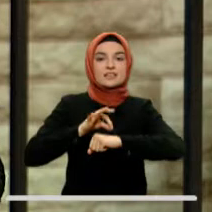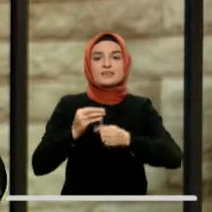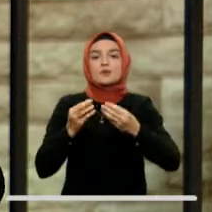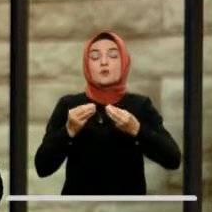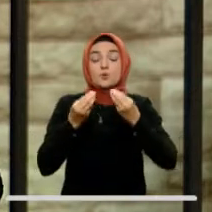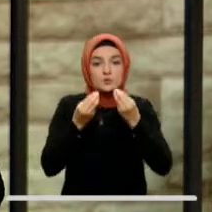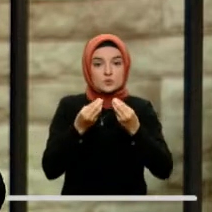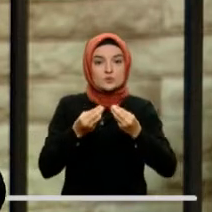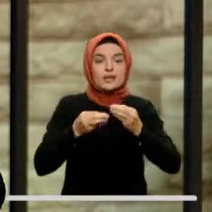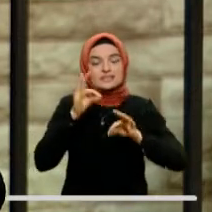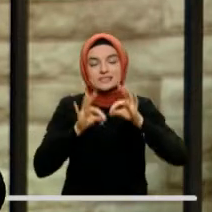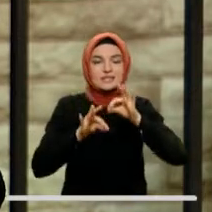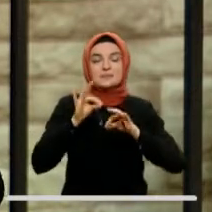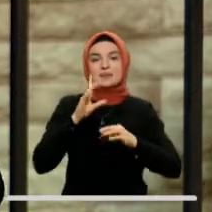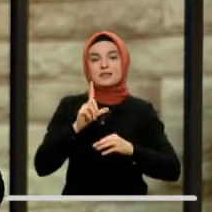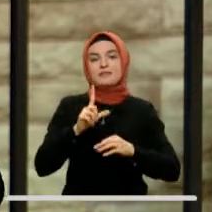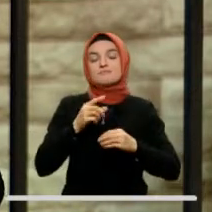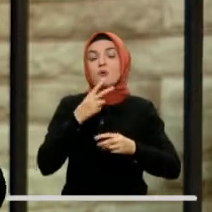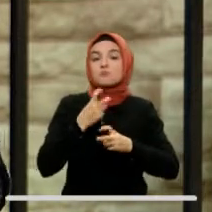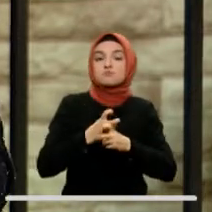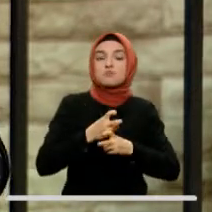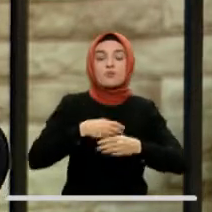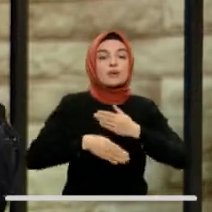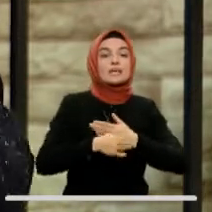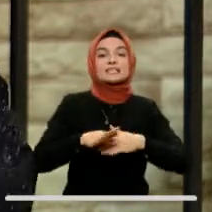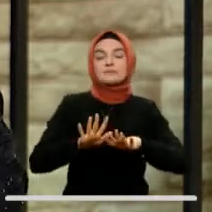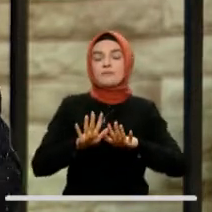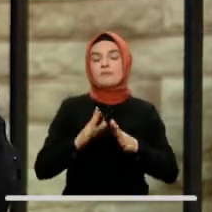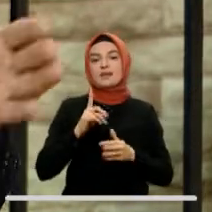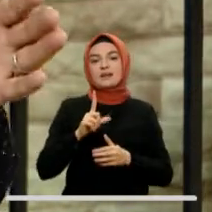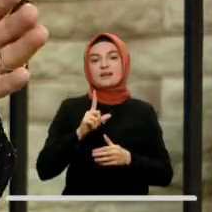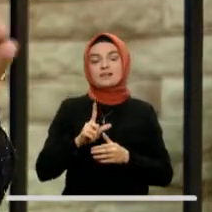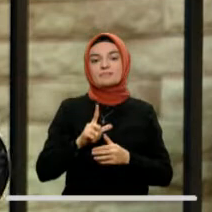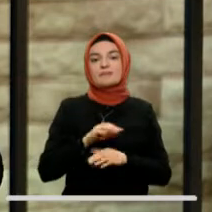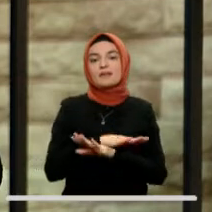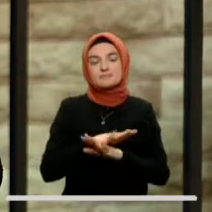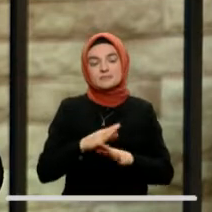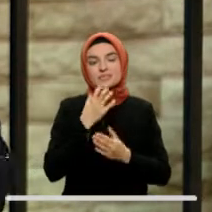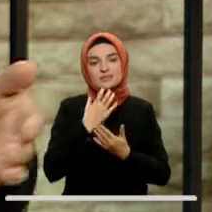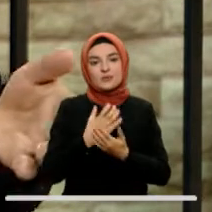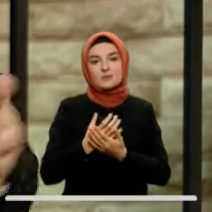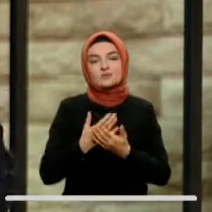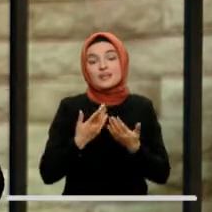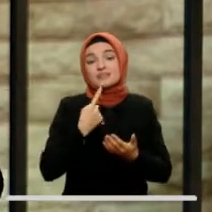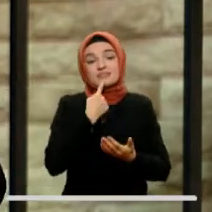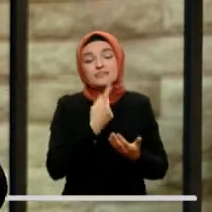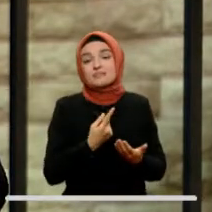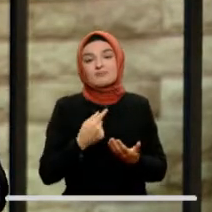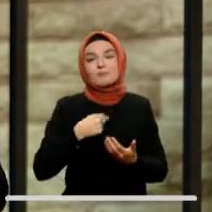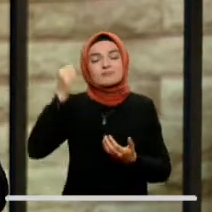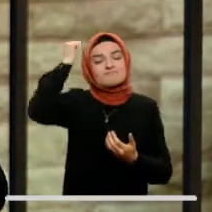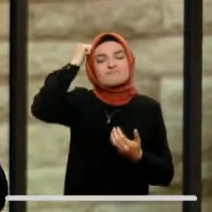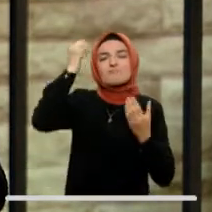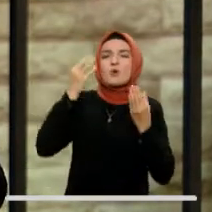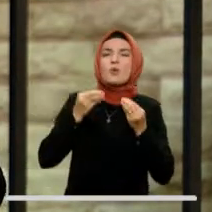ciddi anlamda değerlendirirsek o zaman boş geçmemiş bir ömürle bitti ömrünüz. Dersiniz ki yani Allah'ım çok şükür ki ömrümü